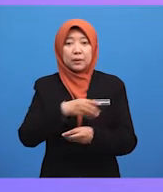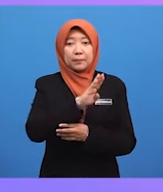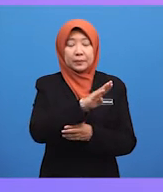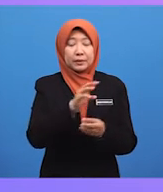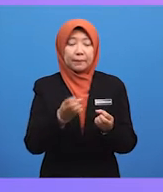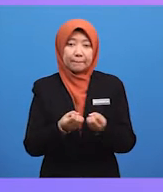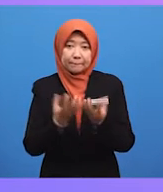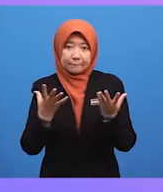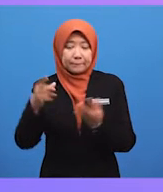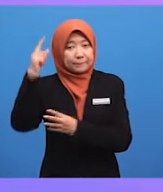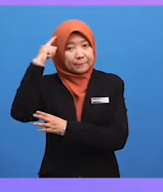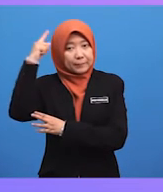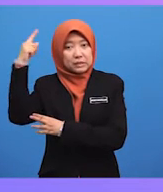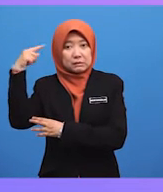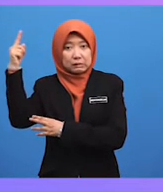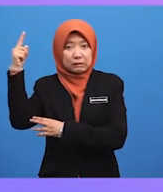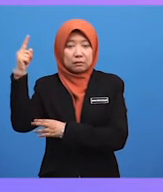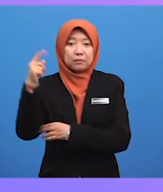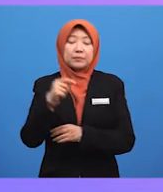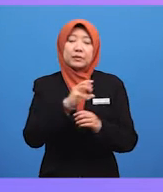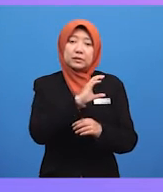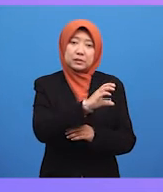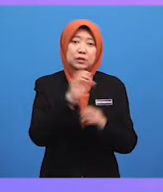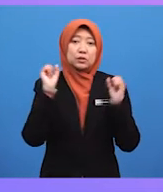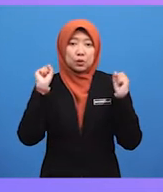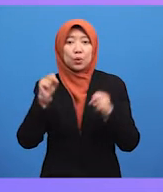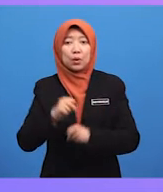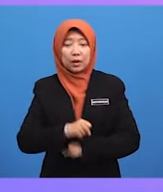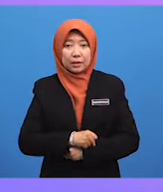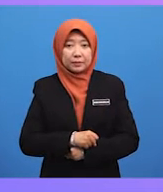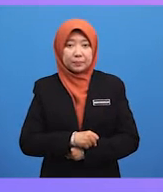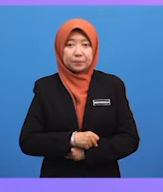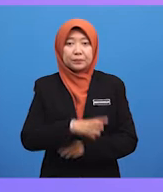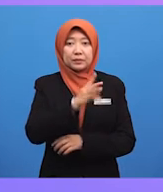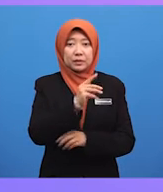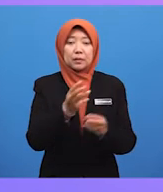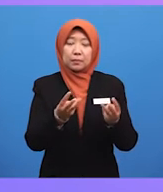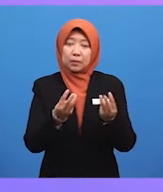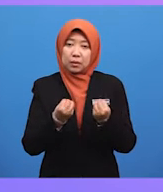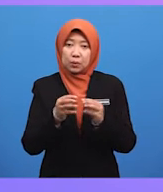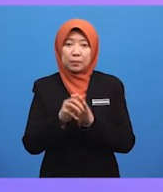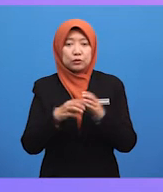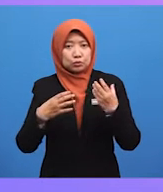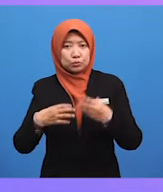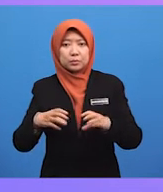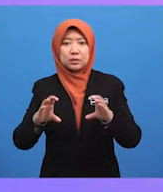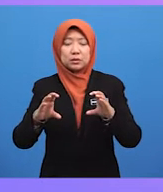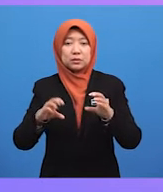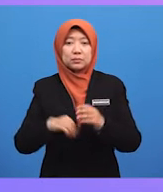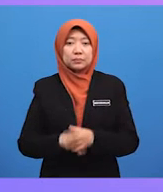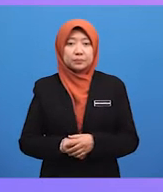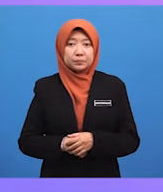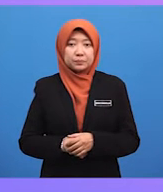memperbanyakkan zikir, C. solat, D. mahu mencuba.